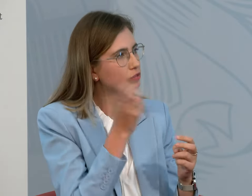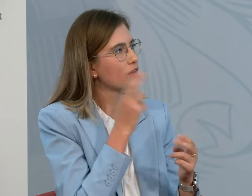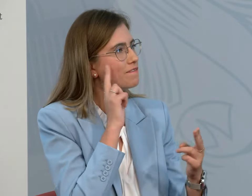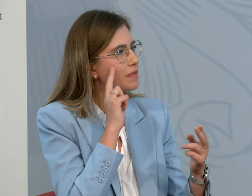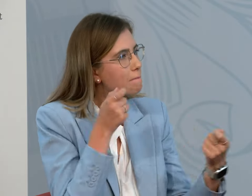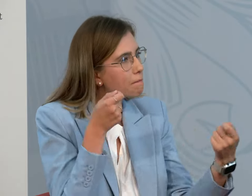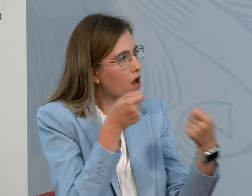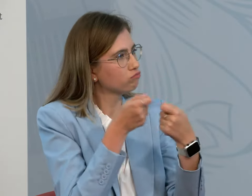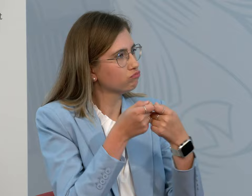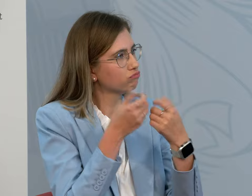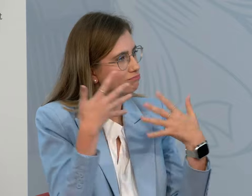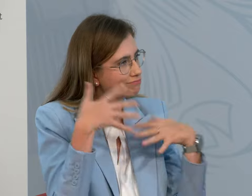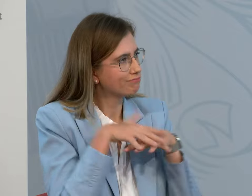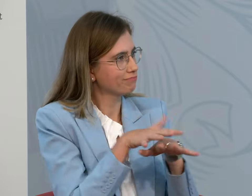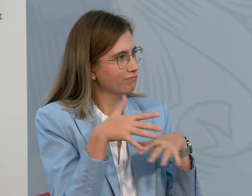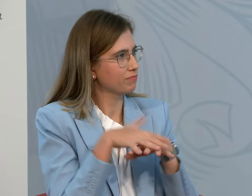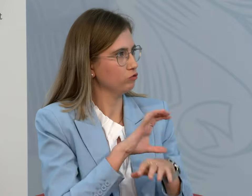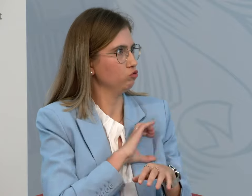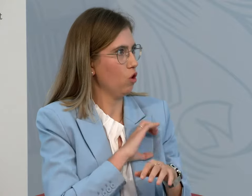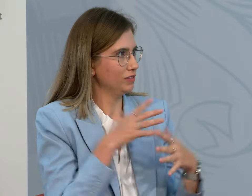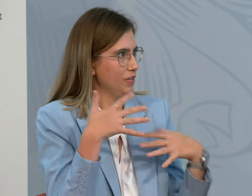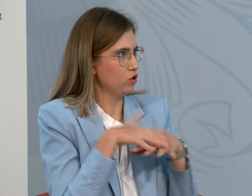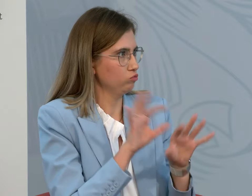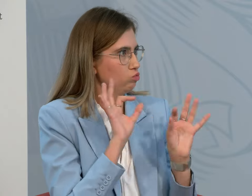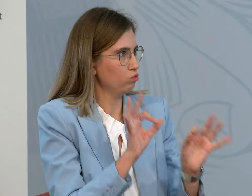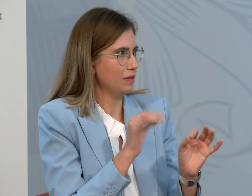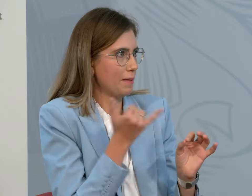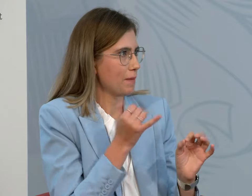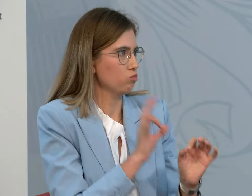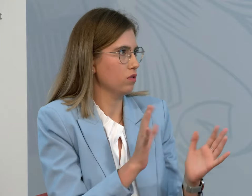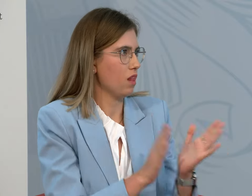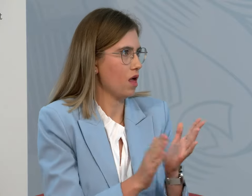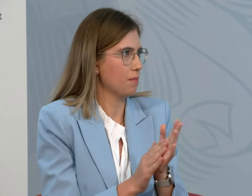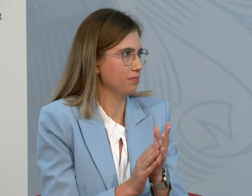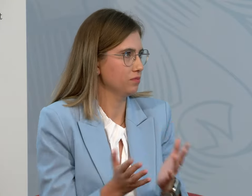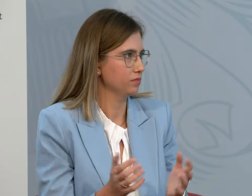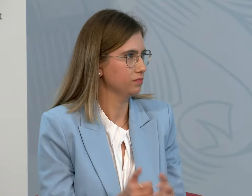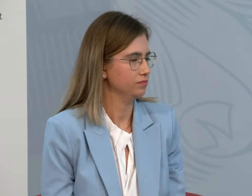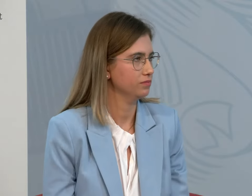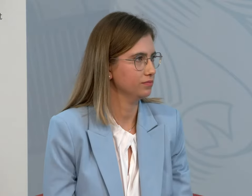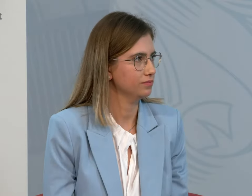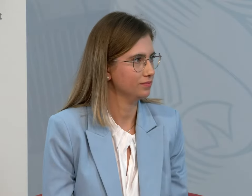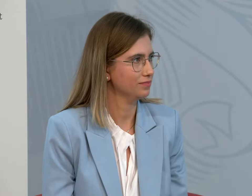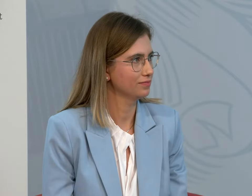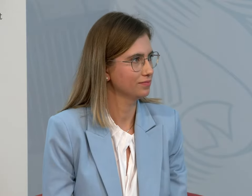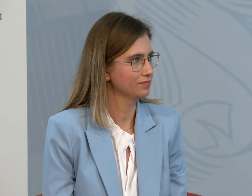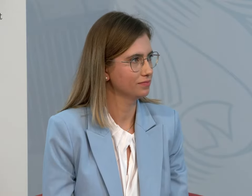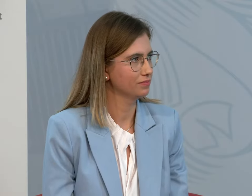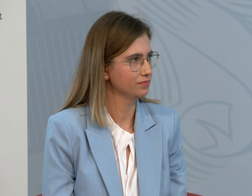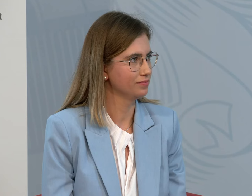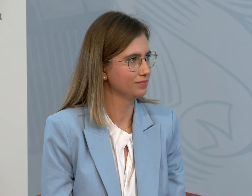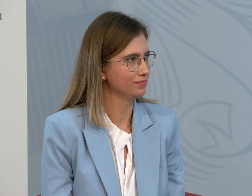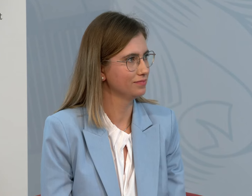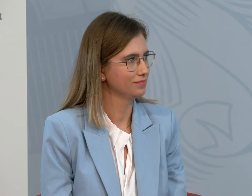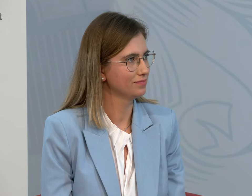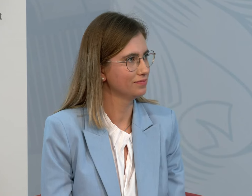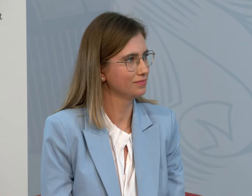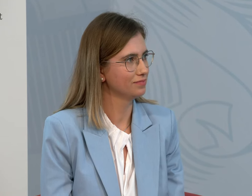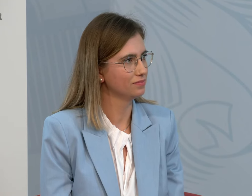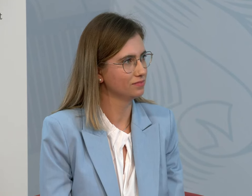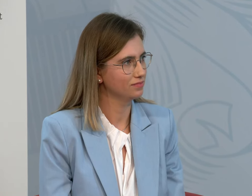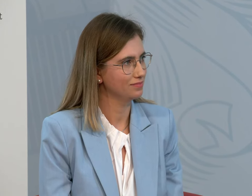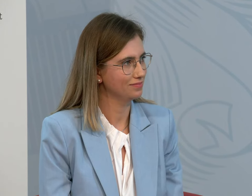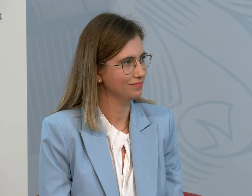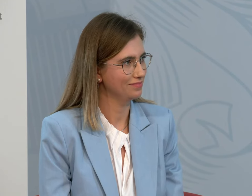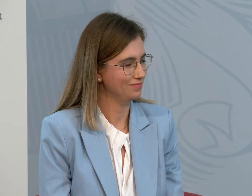Einfach weiterkämpfen und versuchen, mit Firmen in Kontakt treten und ich glaube, die Integration oder Inklusion wird